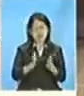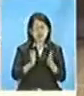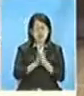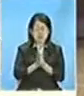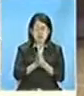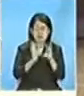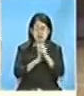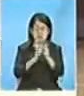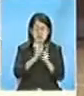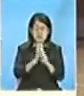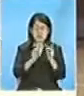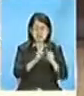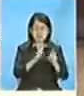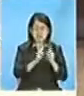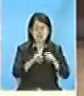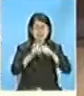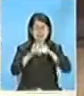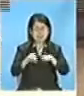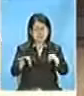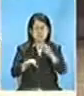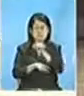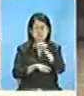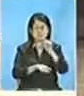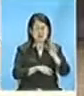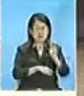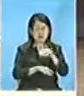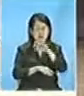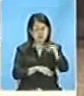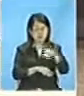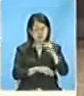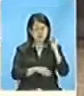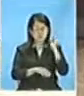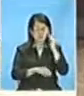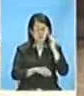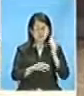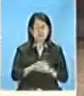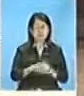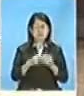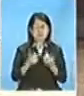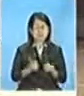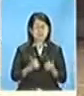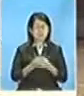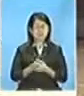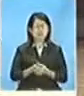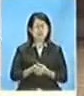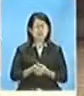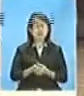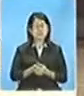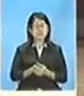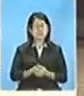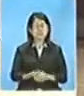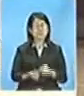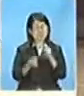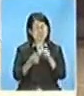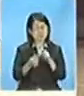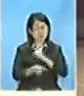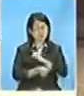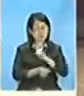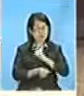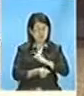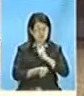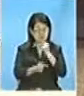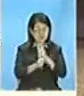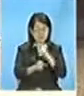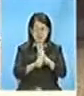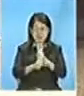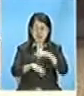ายอื่นๆแก่สมาชิกท่านสมาชิกที่เคารพด้วยภารกิจและหน้าที่ของ